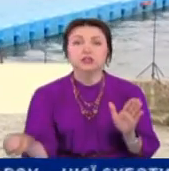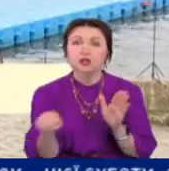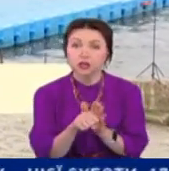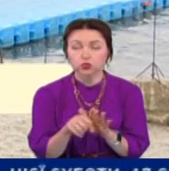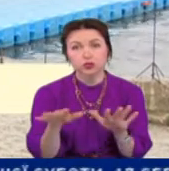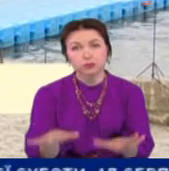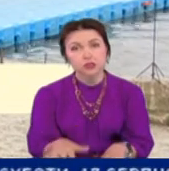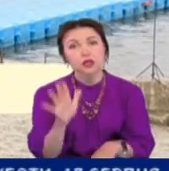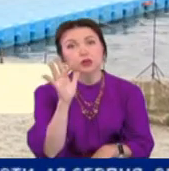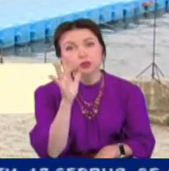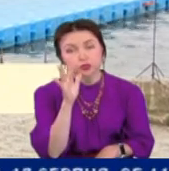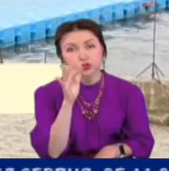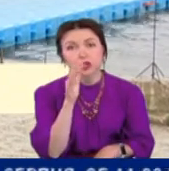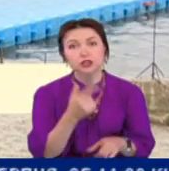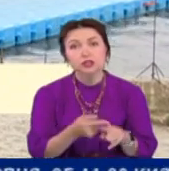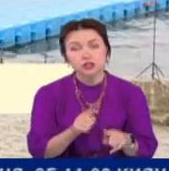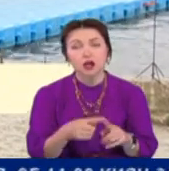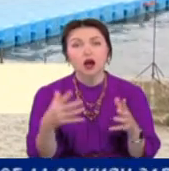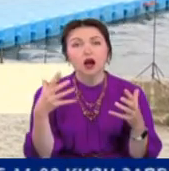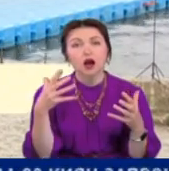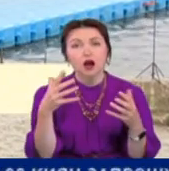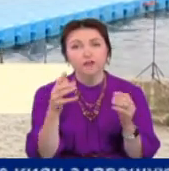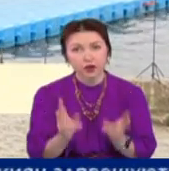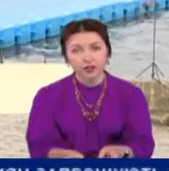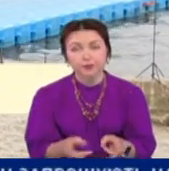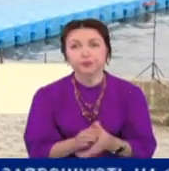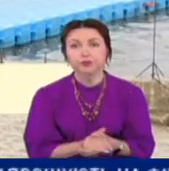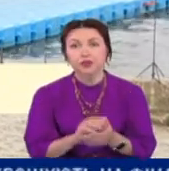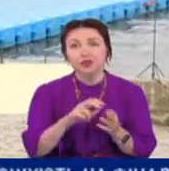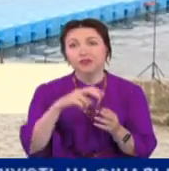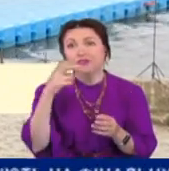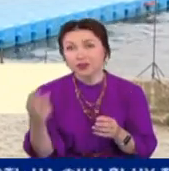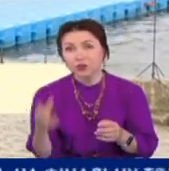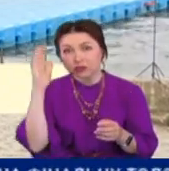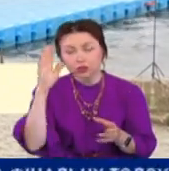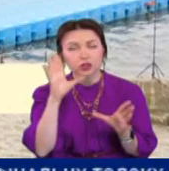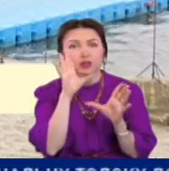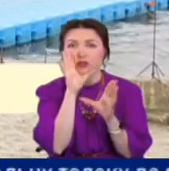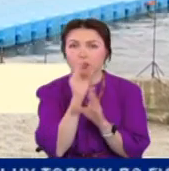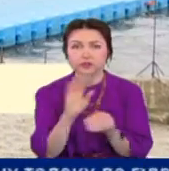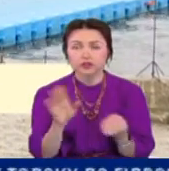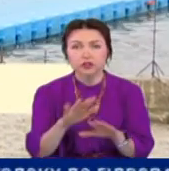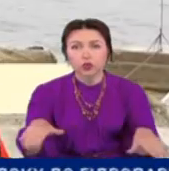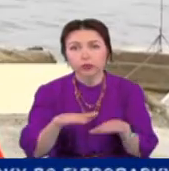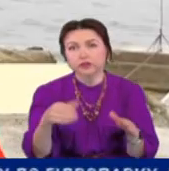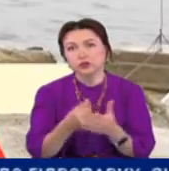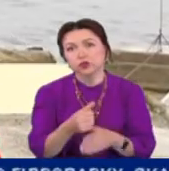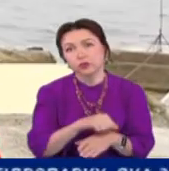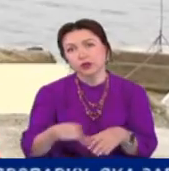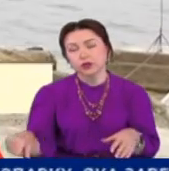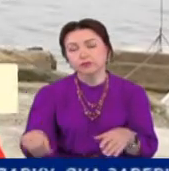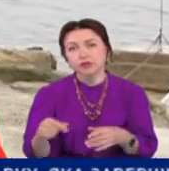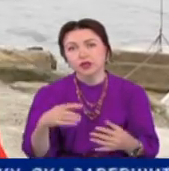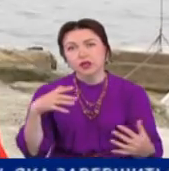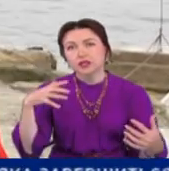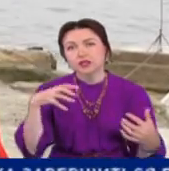там на місці під час цієї аварії. Тобто викинулися в воду і не встигли доплисти до берега. Зіткнення двох